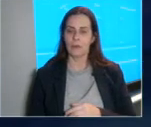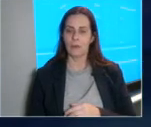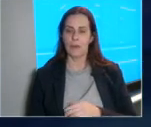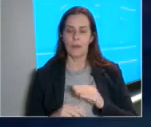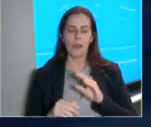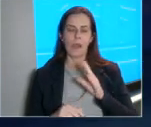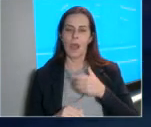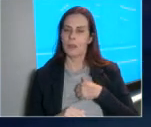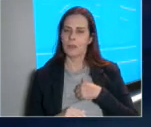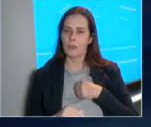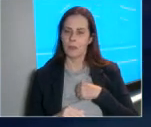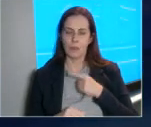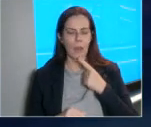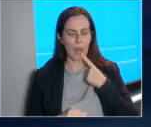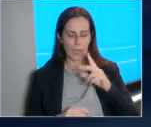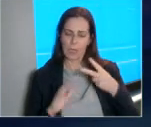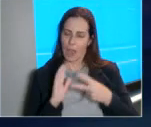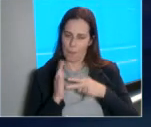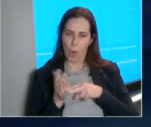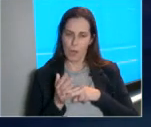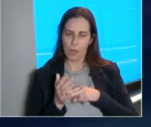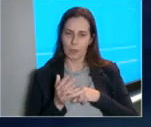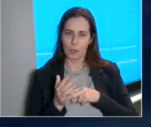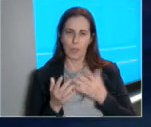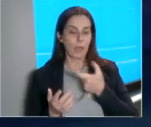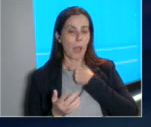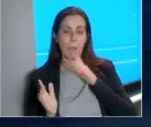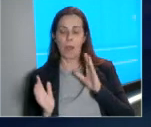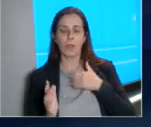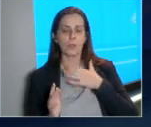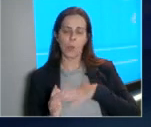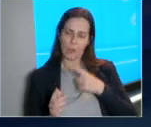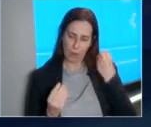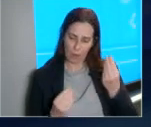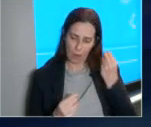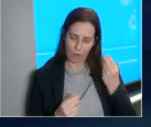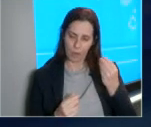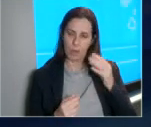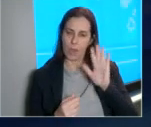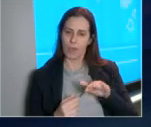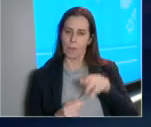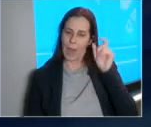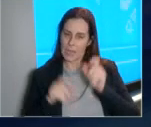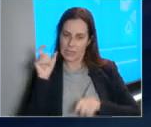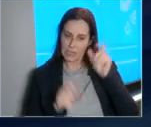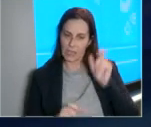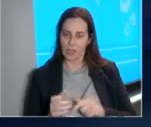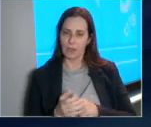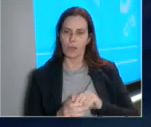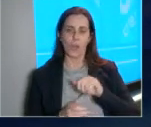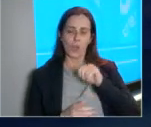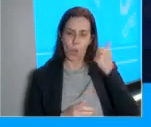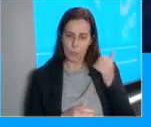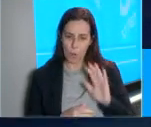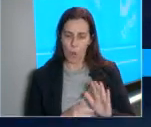מהיר, אבל אני מתחייב לדבר גם על פוליטיקה. אין מנוס, תשמע. אני להגיד משפט אחד, גם על אזרחים וכו'. קודם